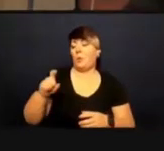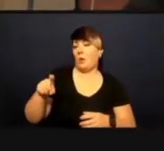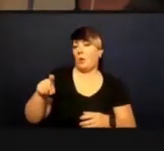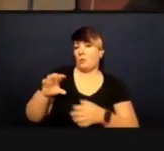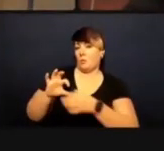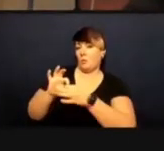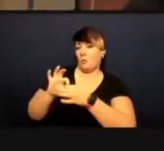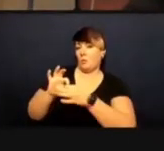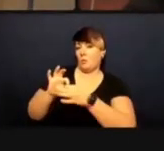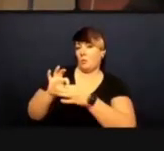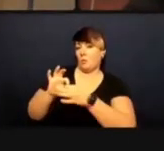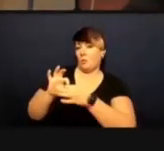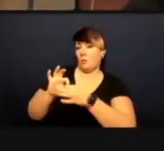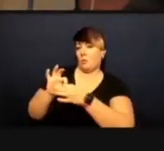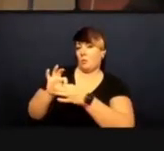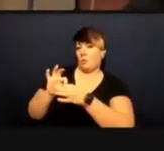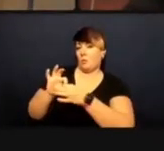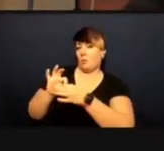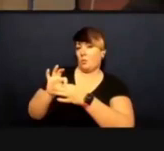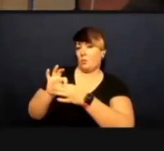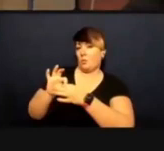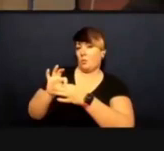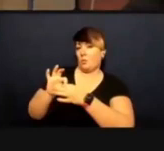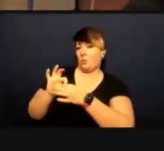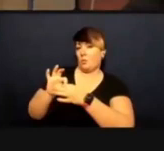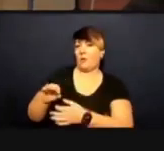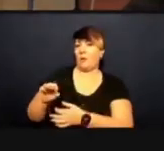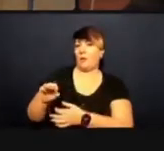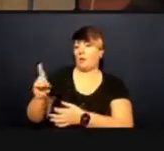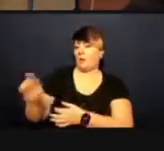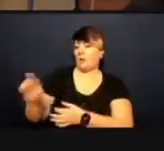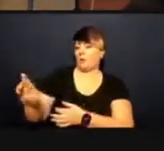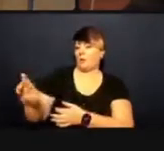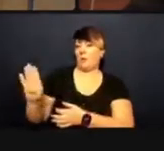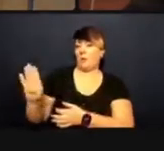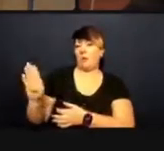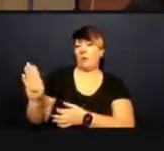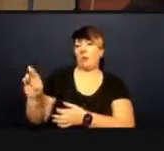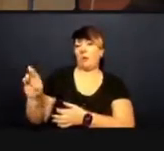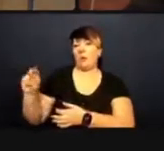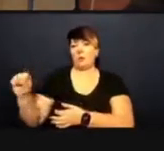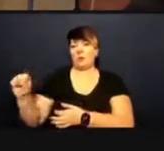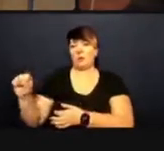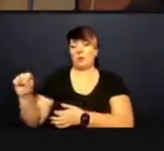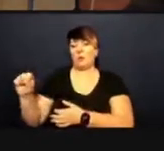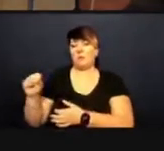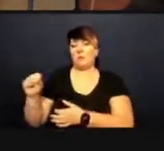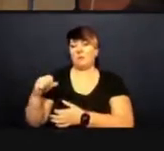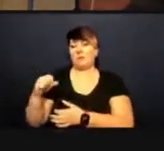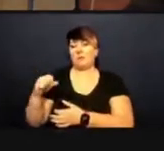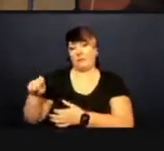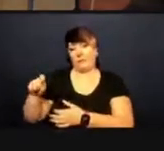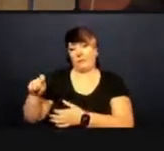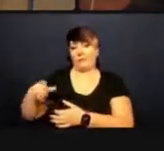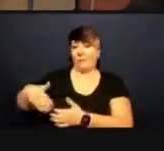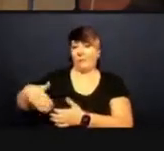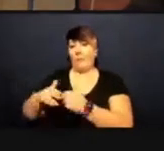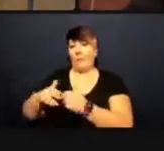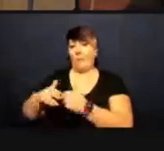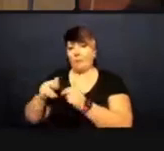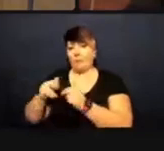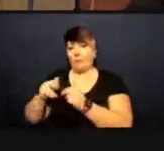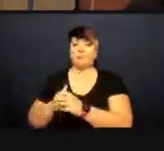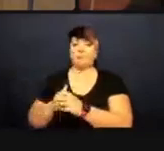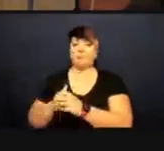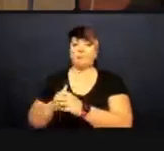shughuli za riadha zitafanyika wapi? Kwa sasa watatumia